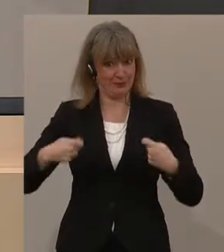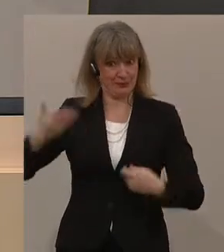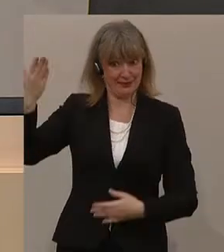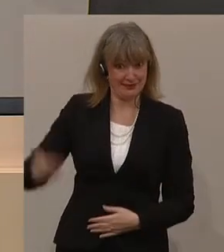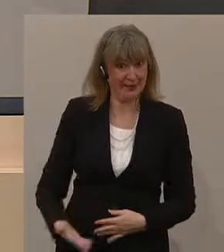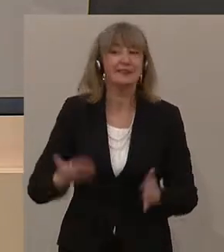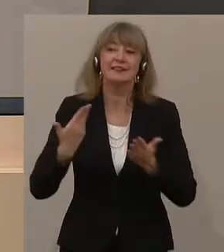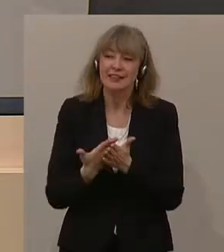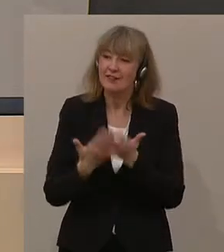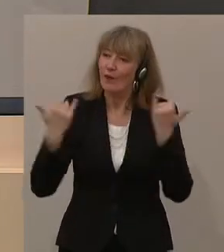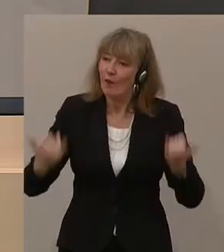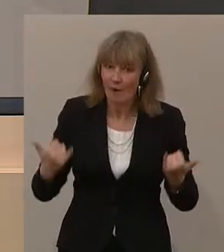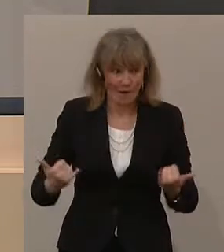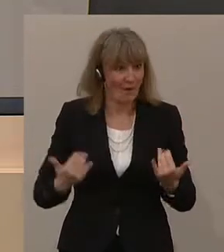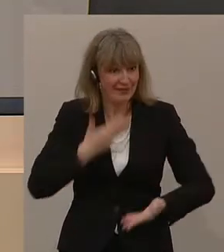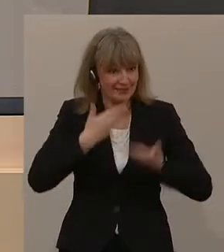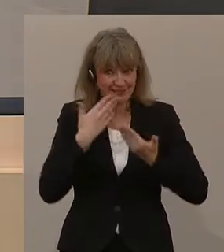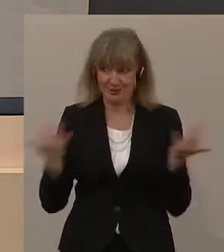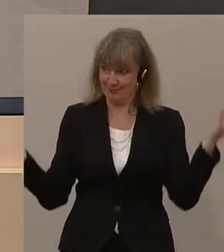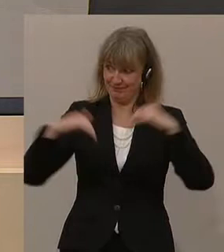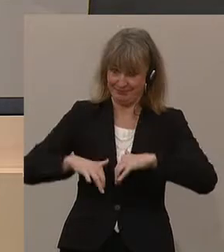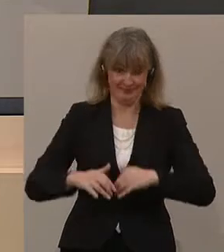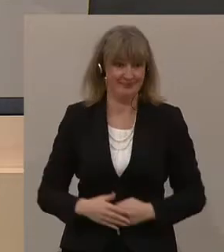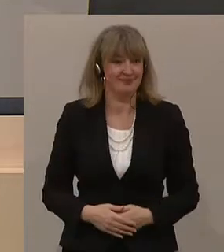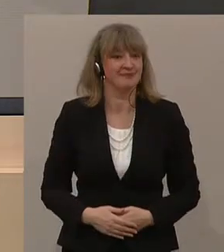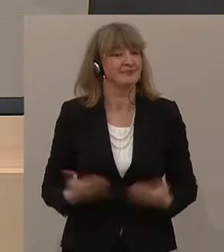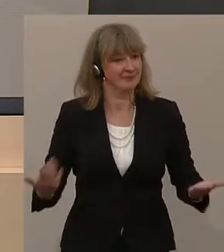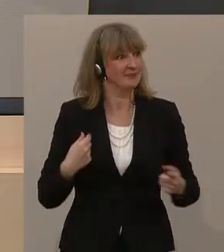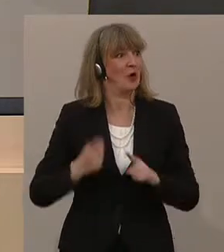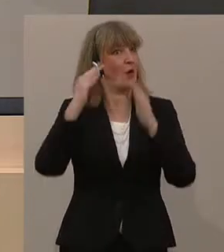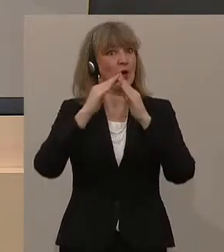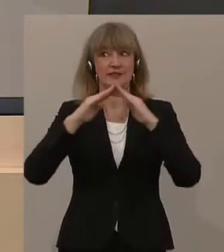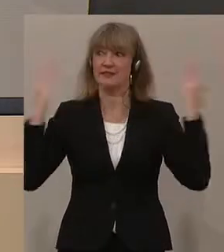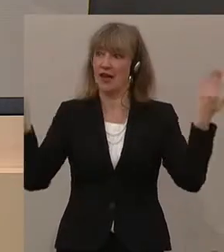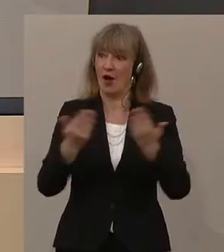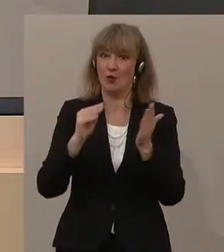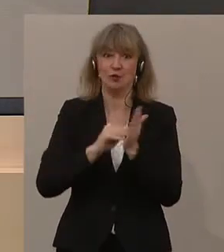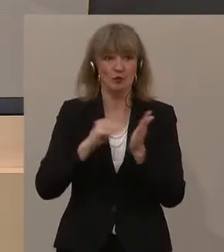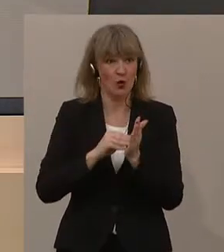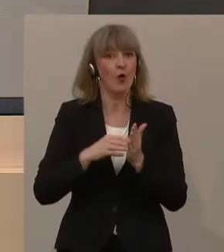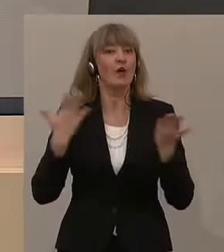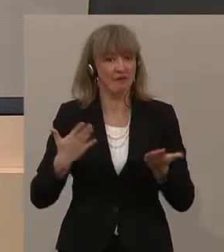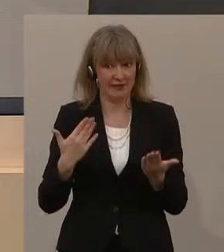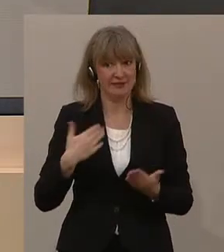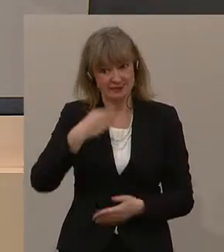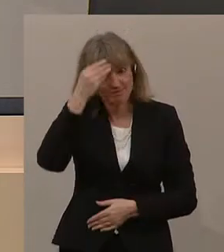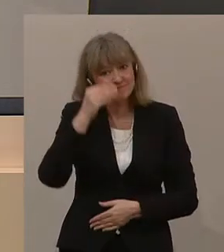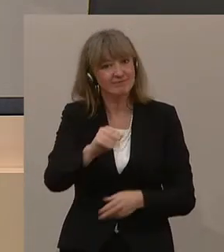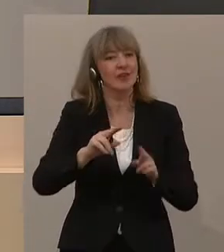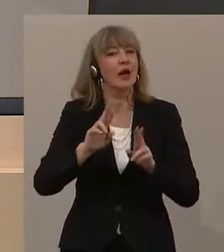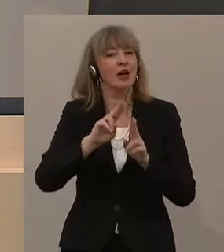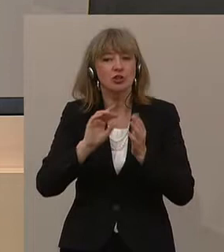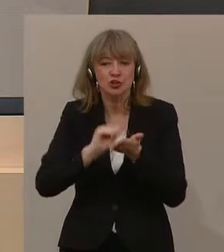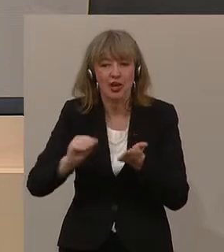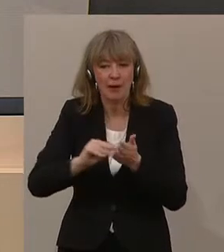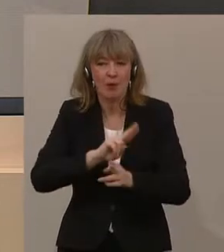die heutige Sitzung anberaumt. Ich darf dem Hohen Haus ferner von folgenden Schreiben des Herrn Bundeskanzlers